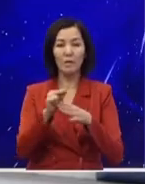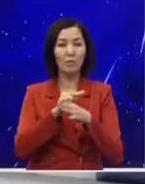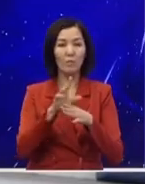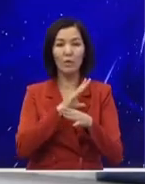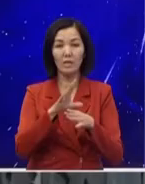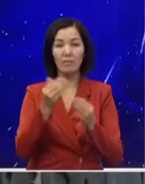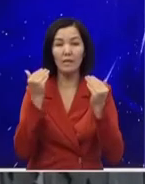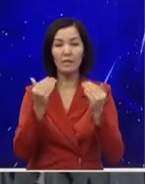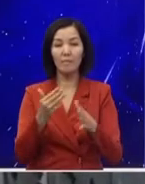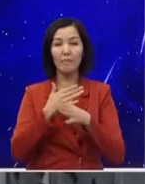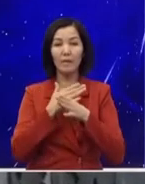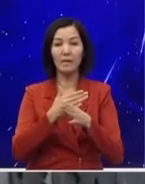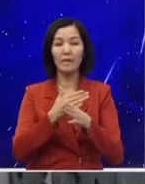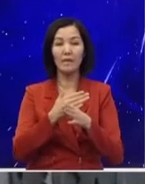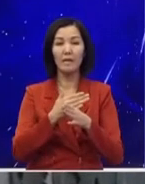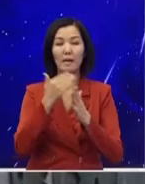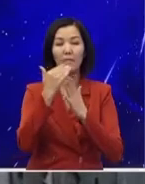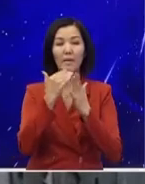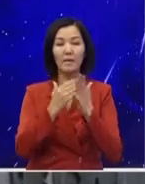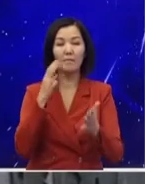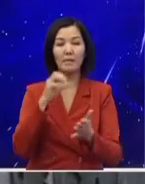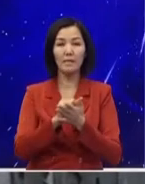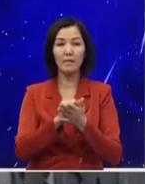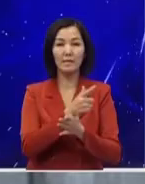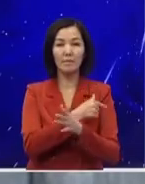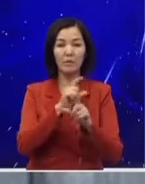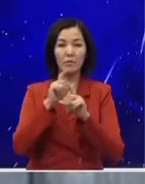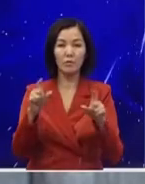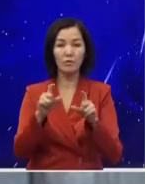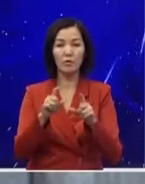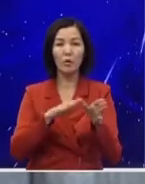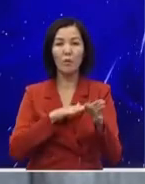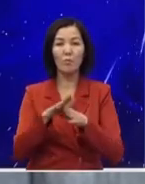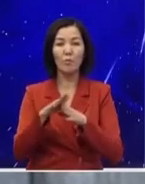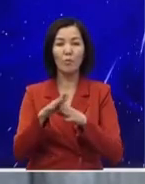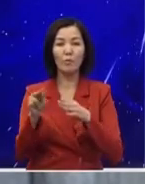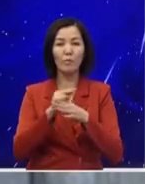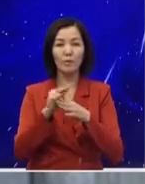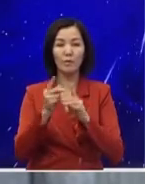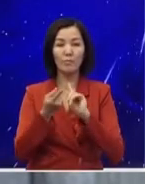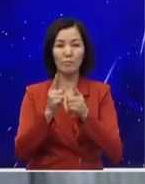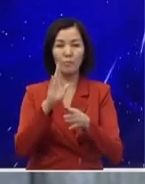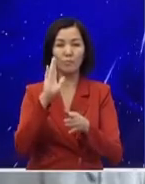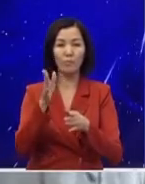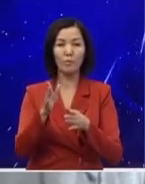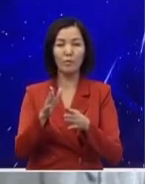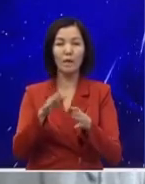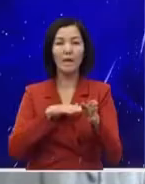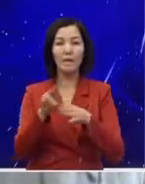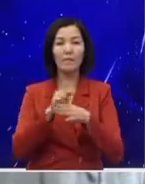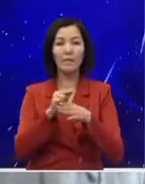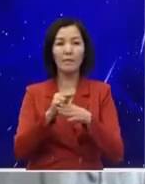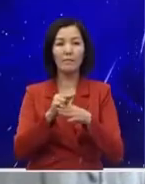вот теперь, благодаря программе «Дорожная карта занятости», медучреждение пройдет полномасштабную реконструкцию. На сегодняшний день в капитальном